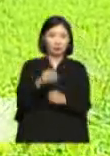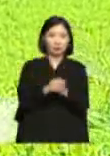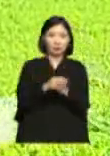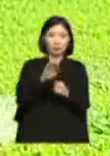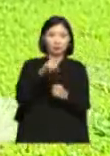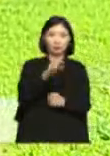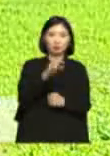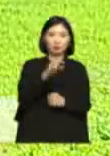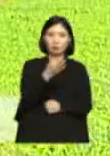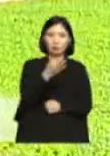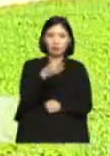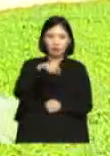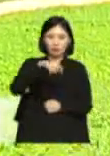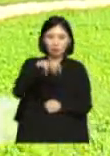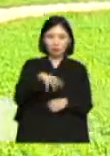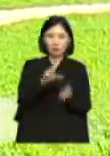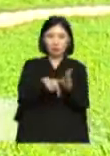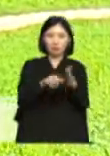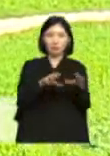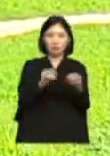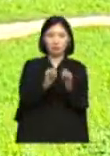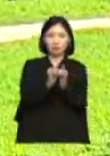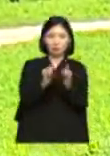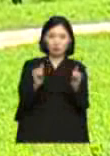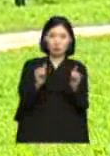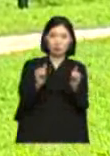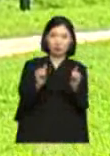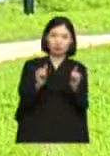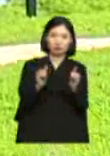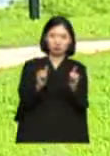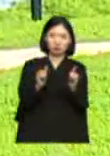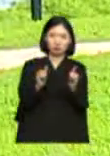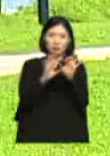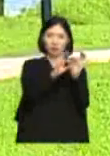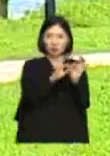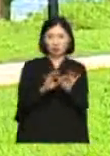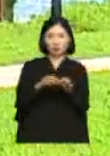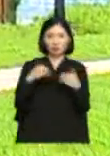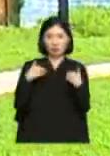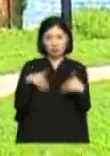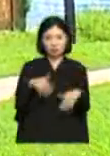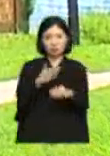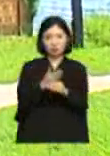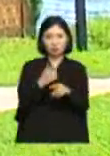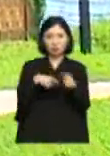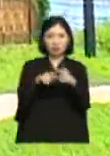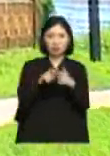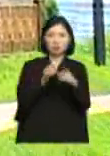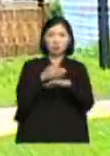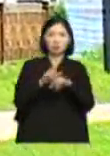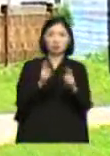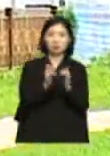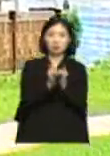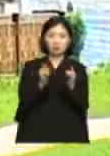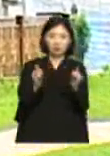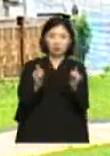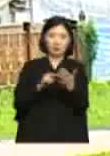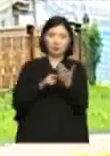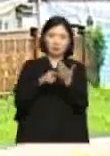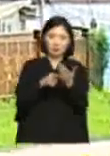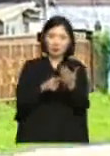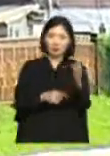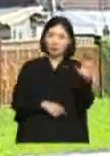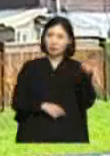시간은 멈췄고 주민들은 기다려주지 않는 세월 속에 지쳐만 가고 있습니다. 이제라도 더 이상 늦지 않게 주민들의 목소리를